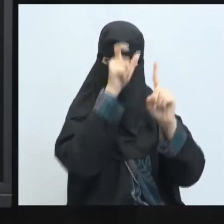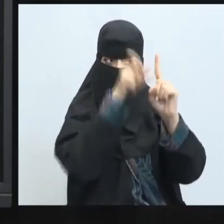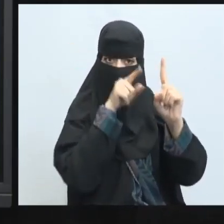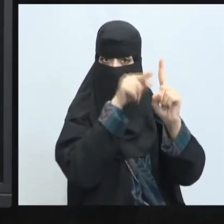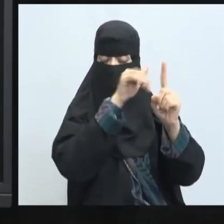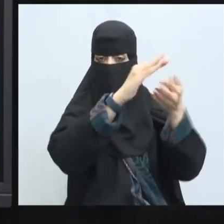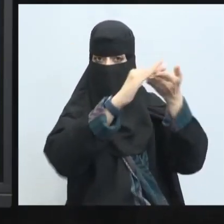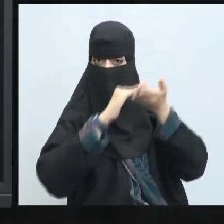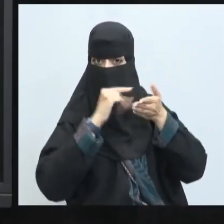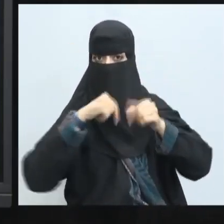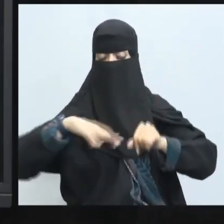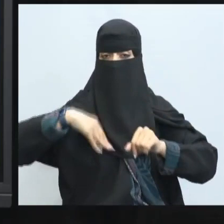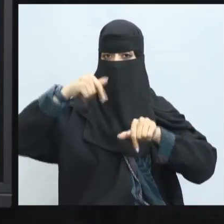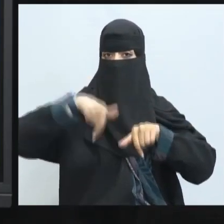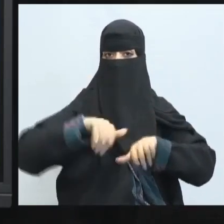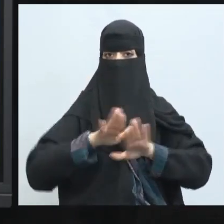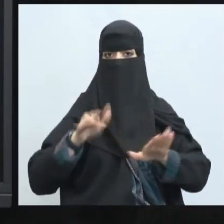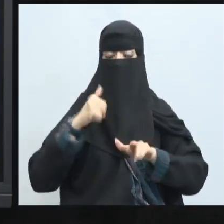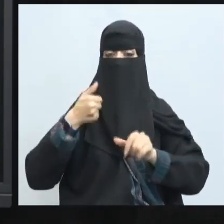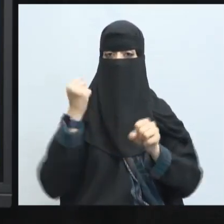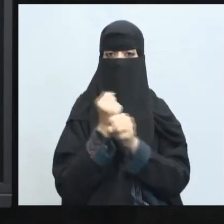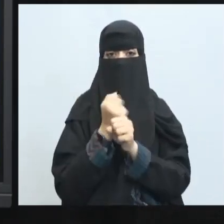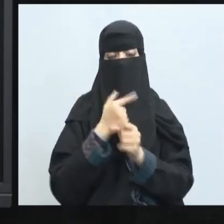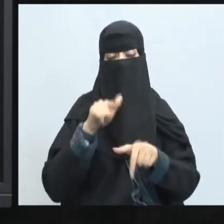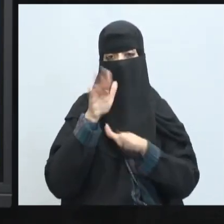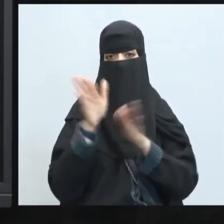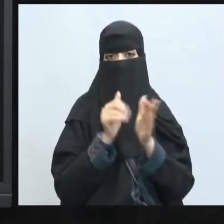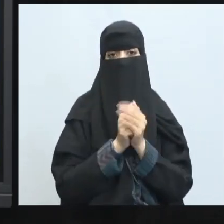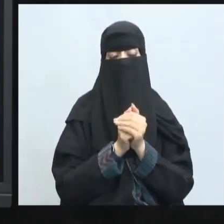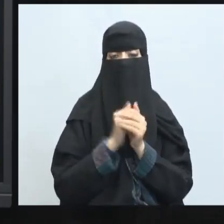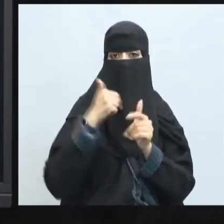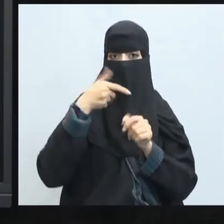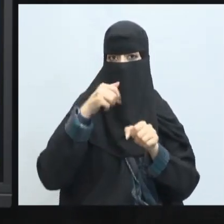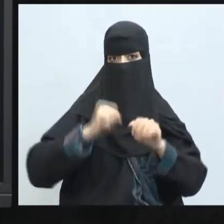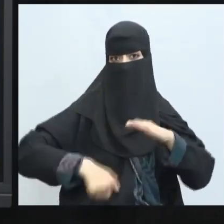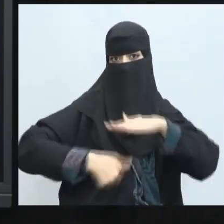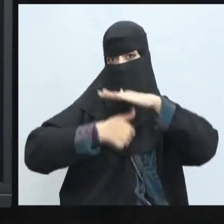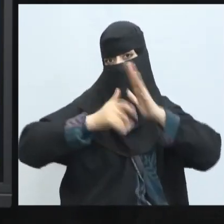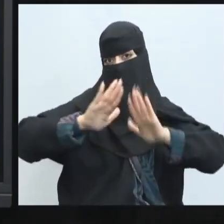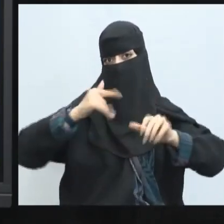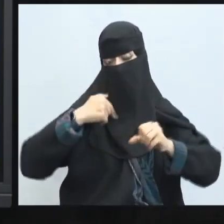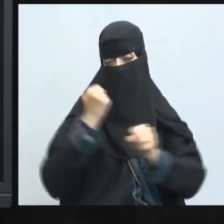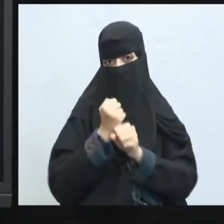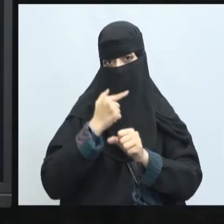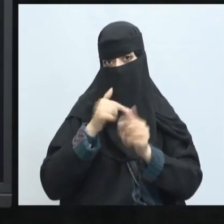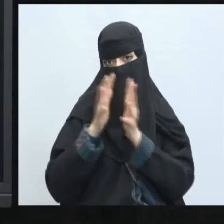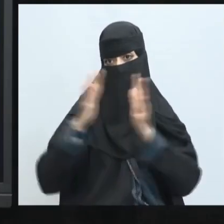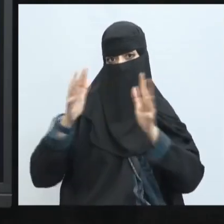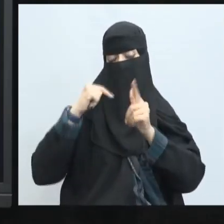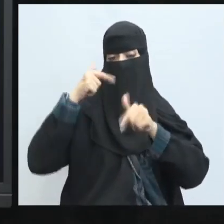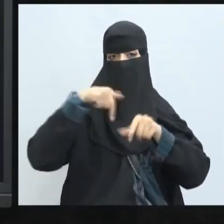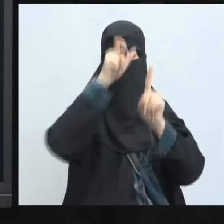على تحقيق الاهداف فالمدير يتفرغ للاعمال الكبيره والسكرتير يساعده مثلا في اعداد الاجتماعات